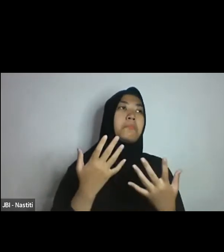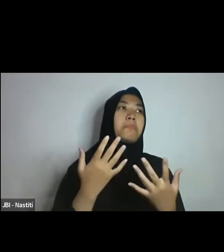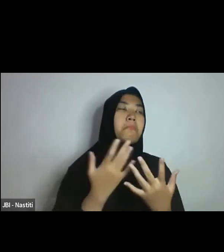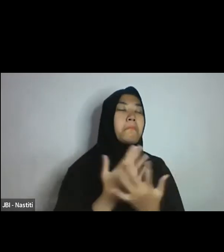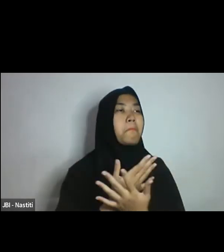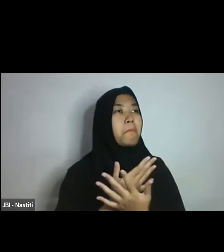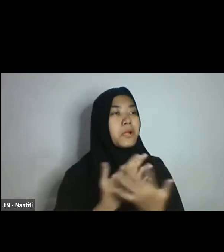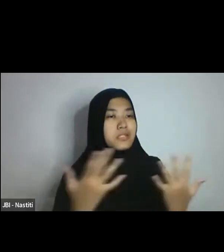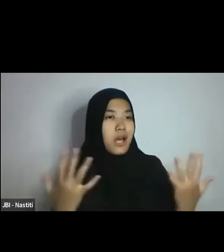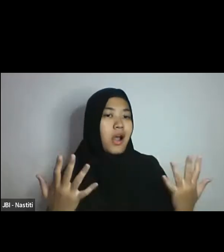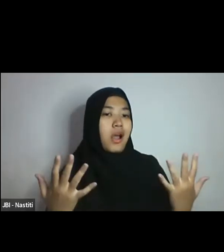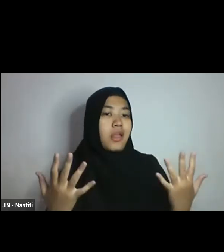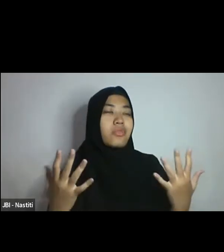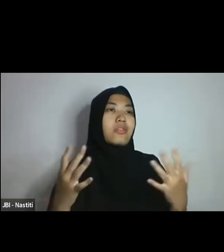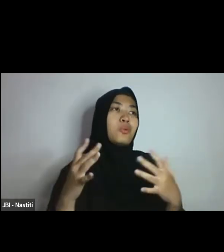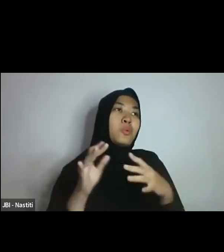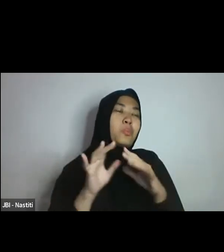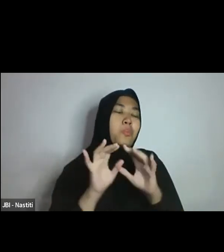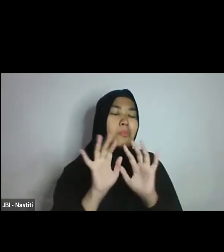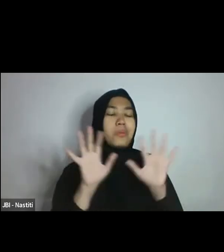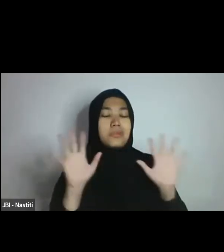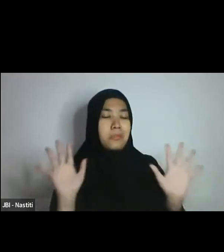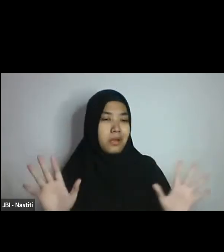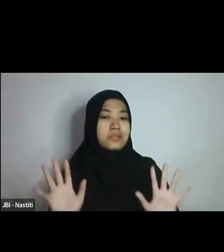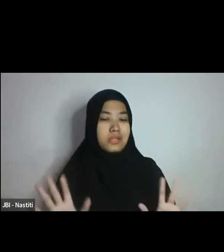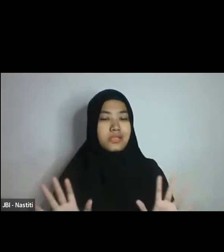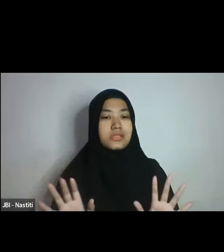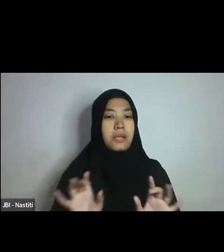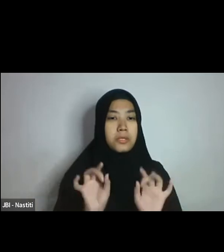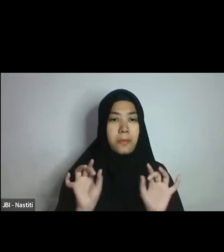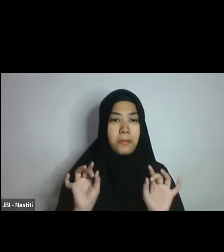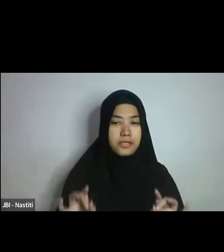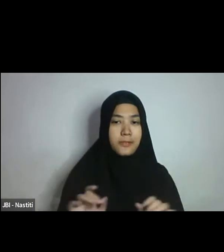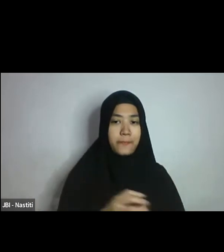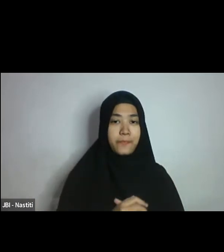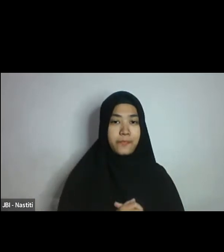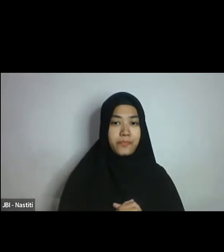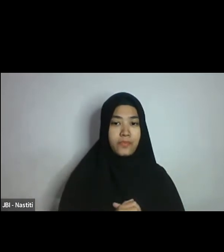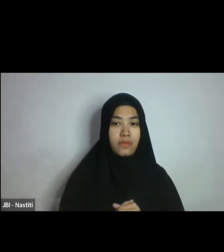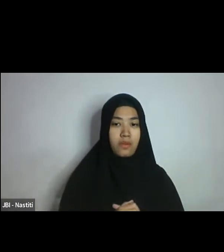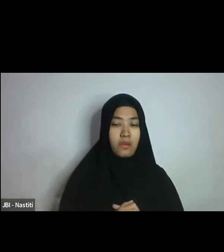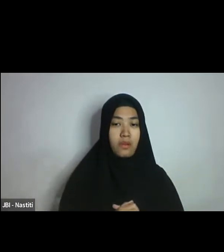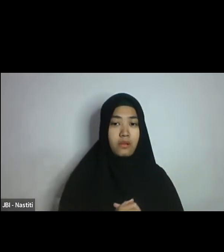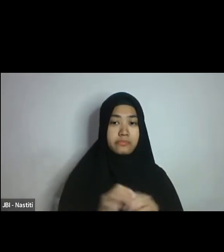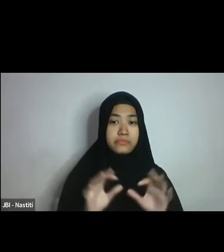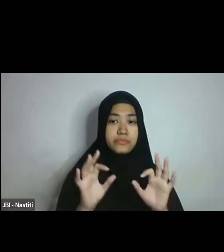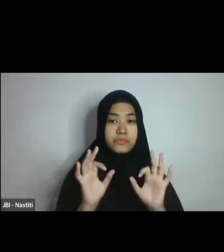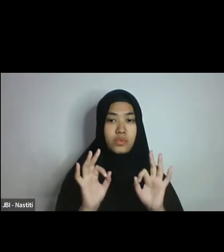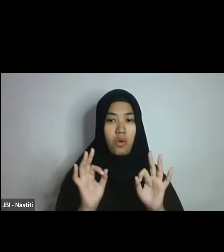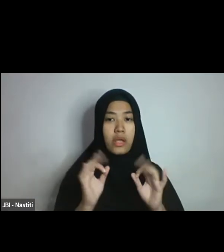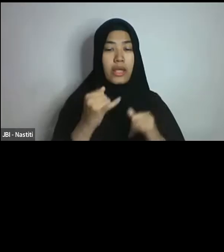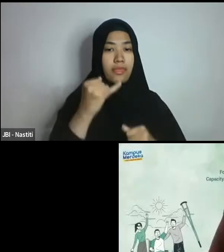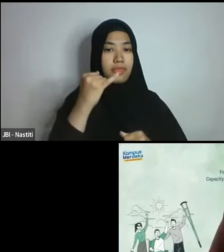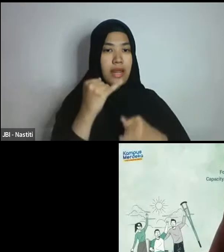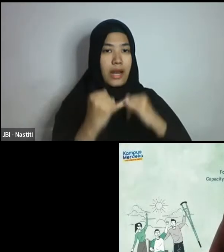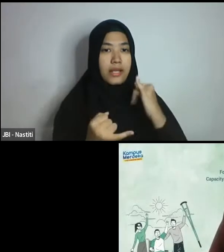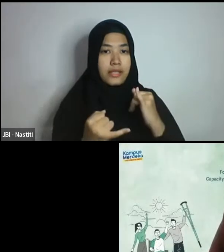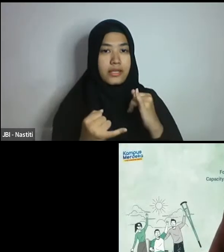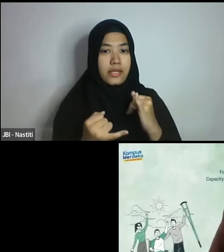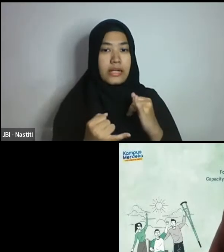Yeni, we will have another presenter, Mbak Ibu Dr. Mamnuah dari